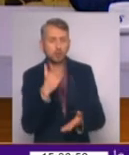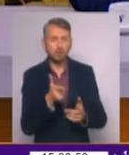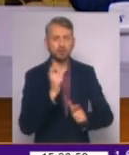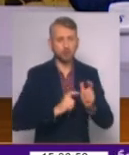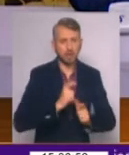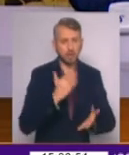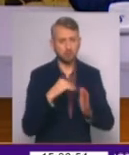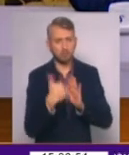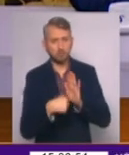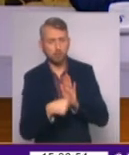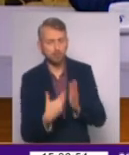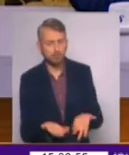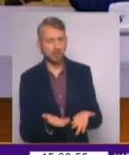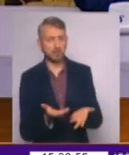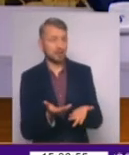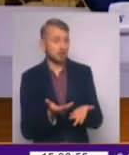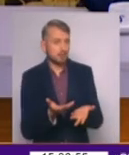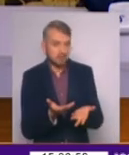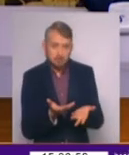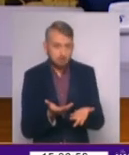без місця проживання